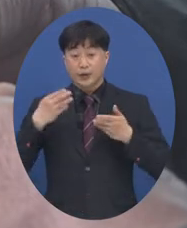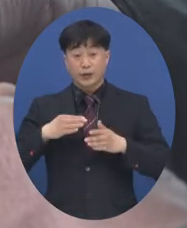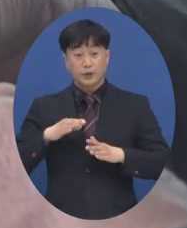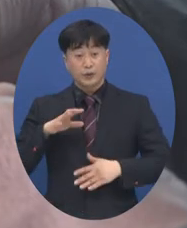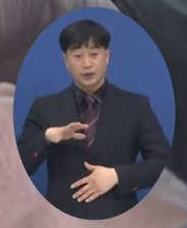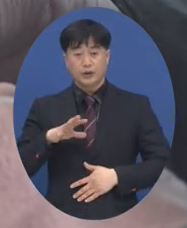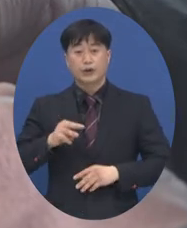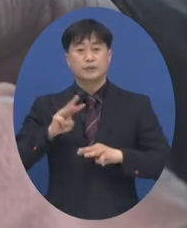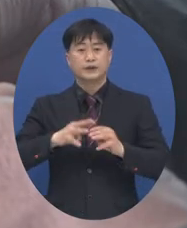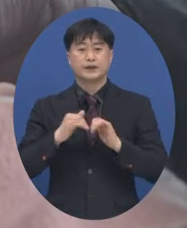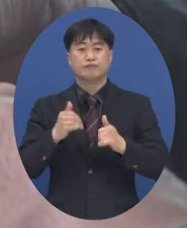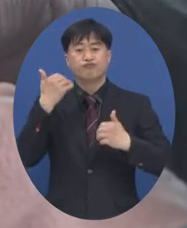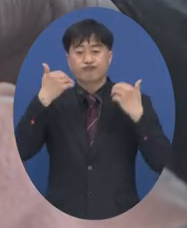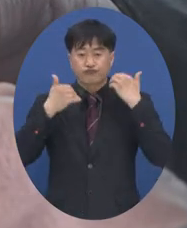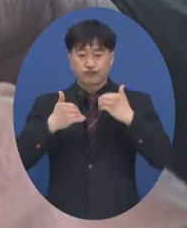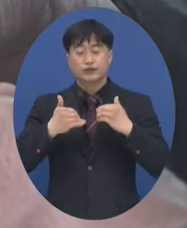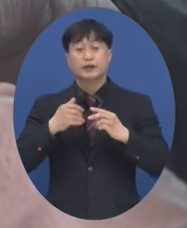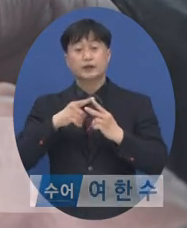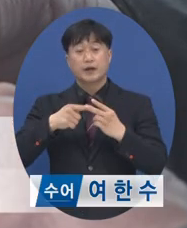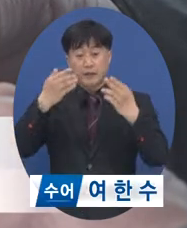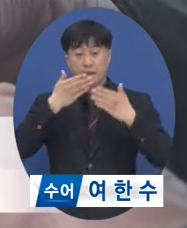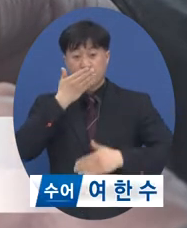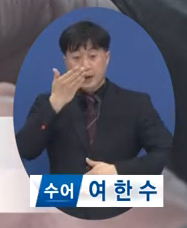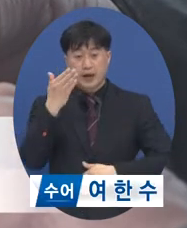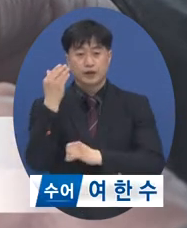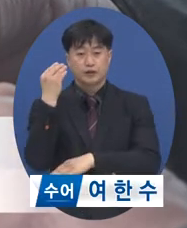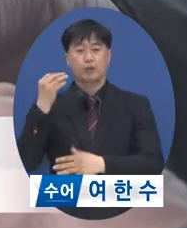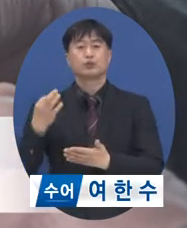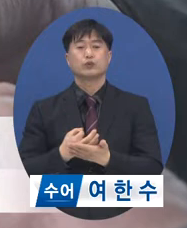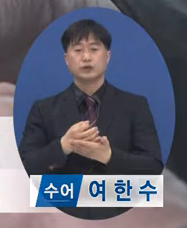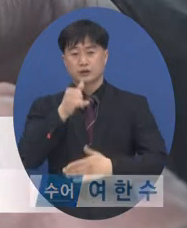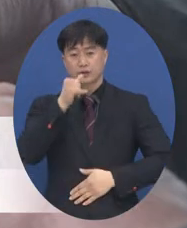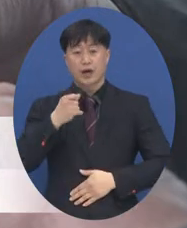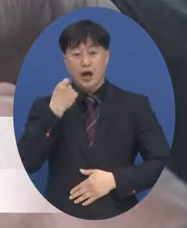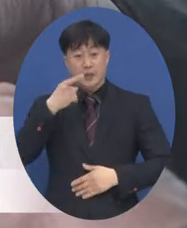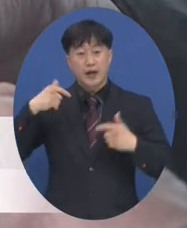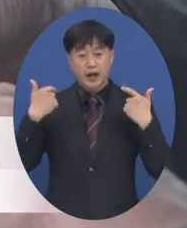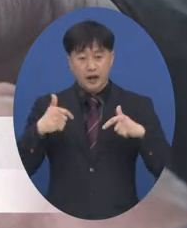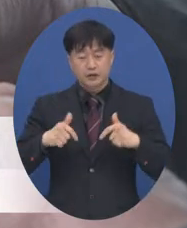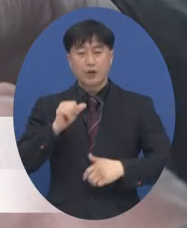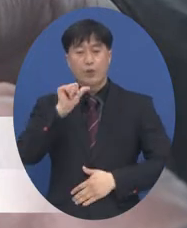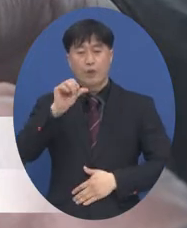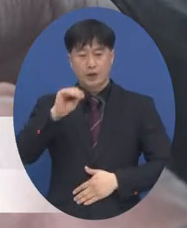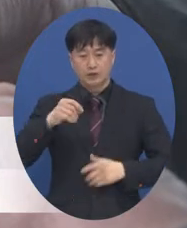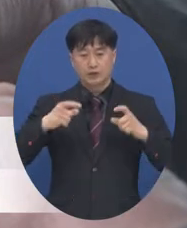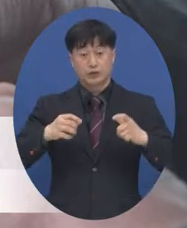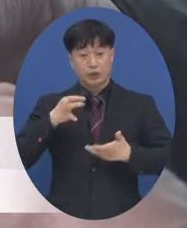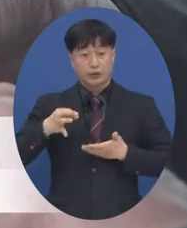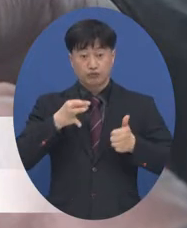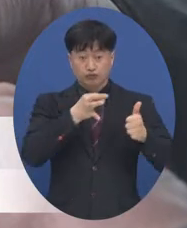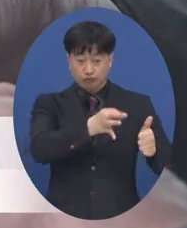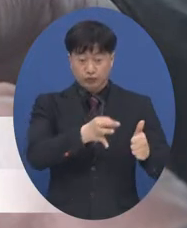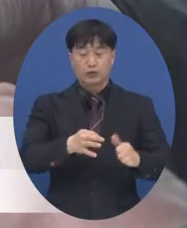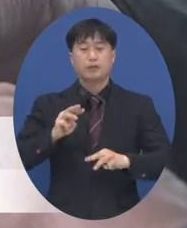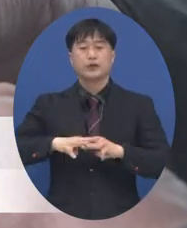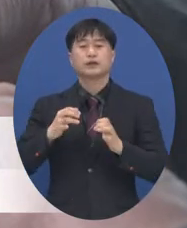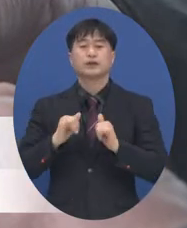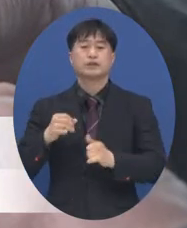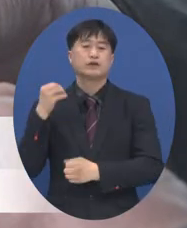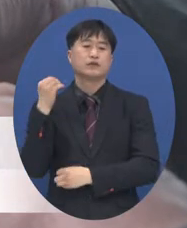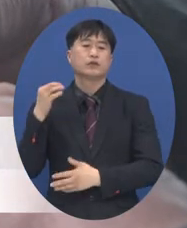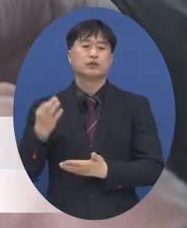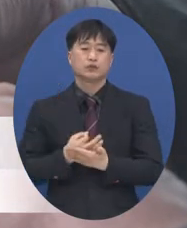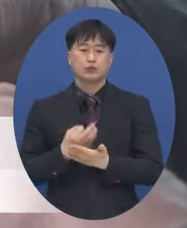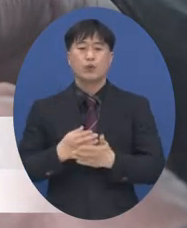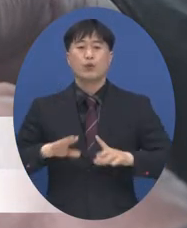경기도에는 농민 이라면 누구나 받을 수 있는 기본 소득이 있습니다 다달이 5만원의 지어 카페로 지급되는 농민 기본소득 인데요